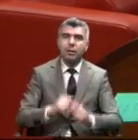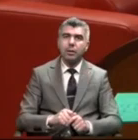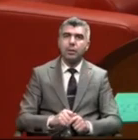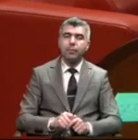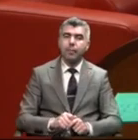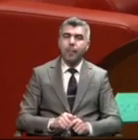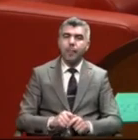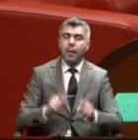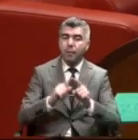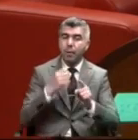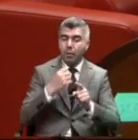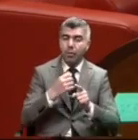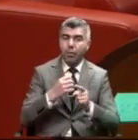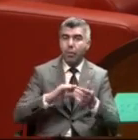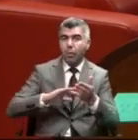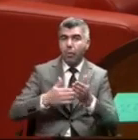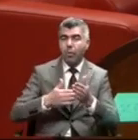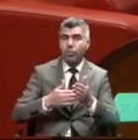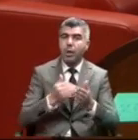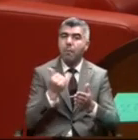الى ما درناهاش بواحد